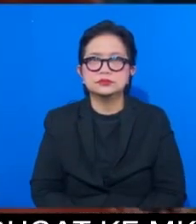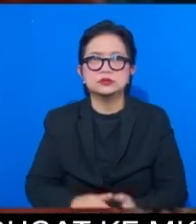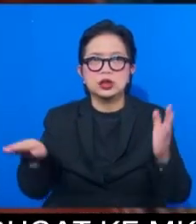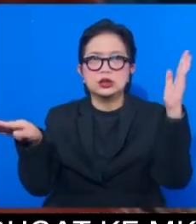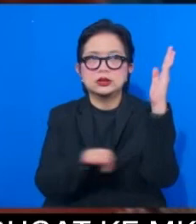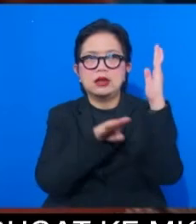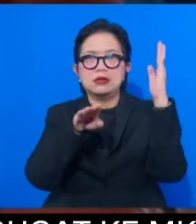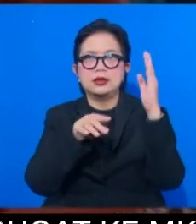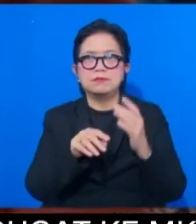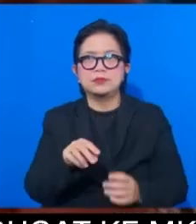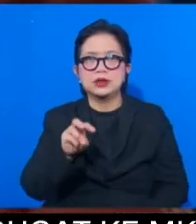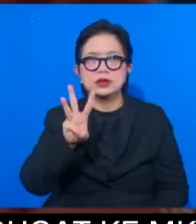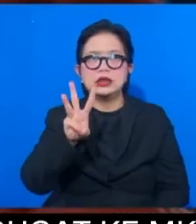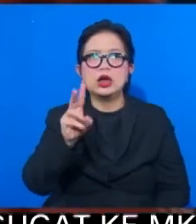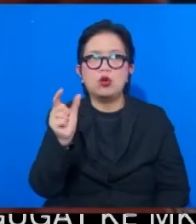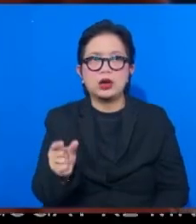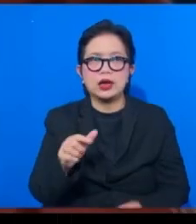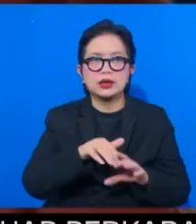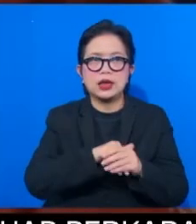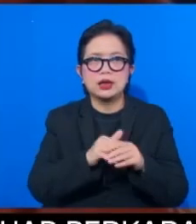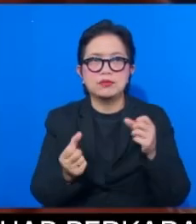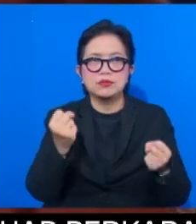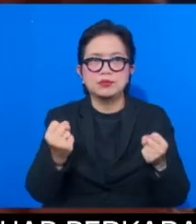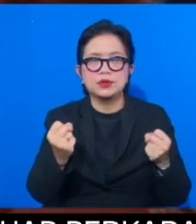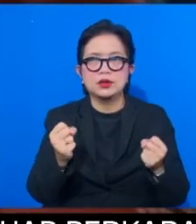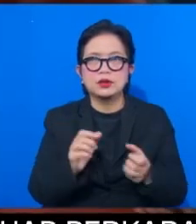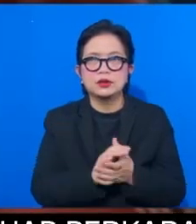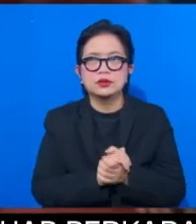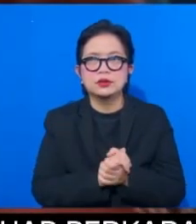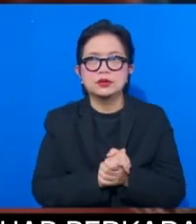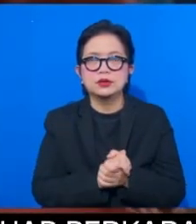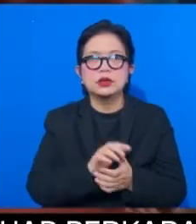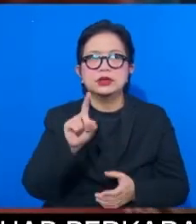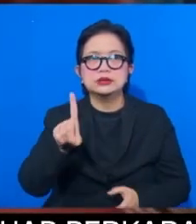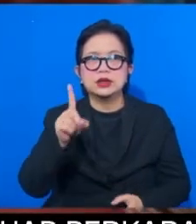nomor pohon. 3 orang lah. Oh, 3 orang. 2 cewek, 1 cowok itu gimana?